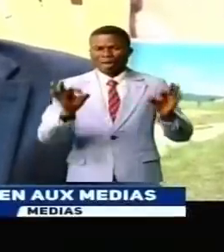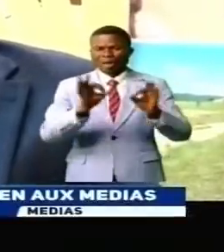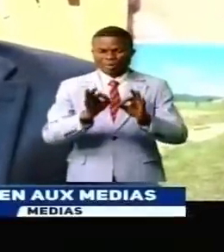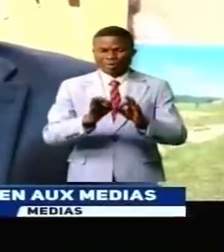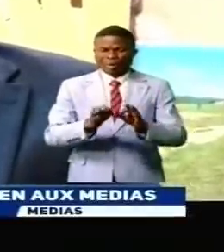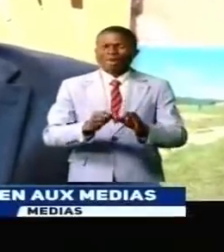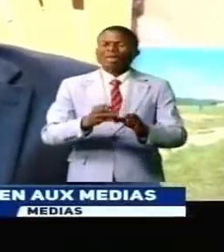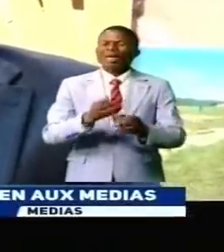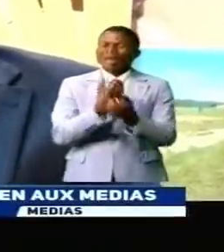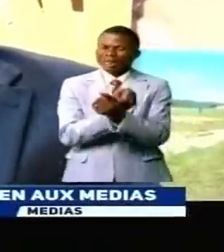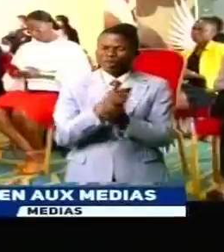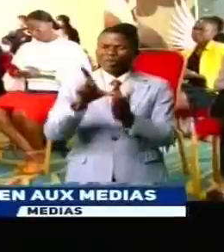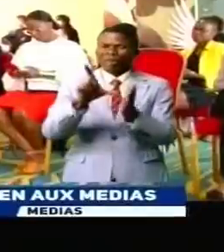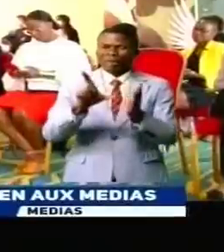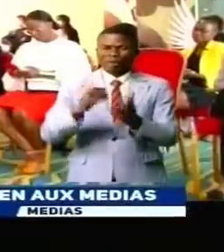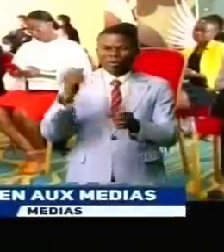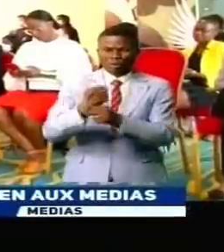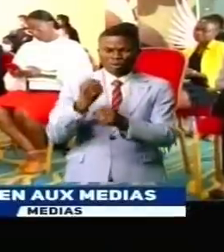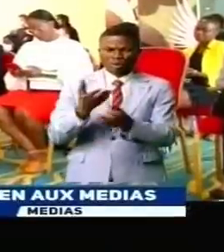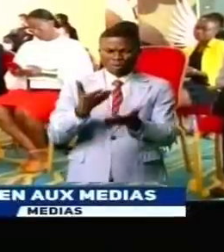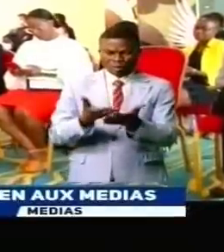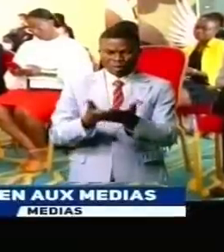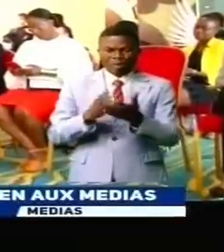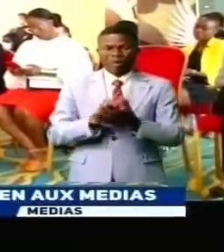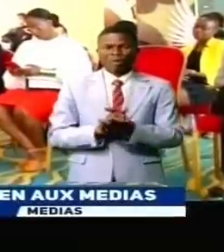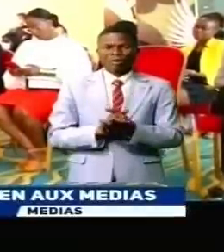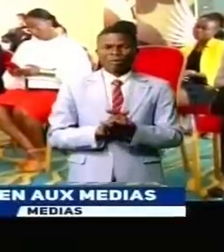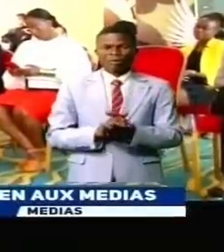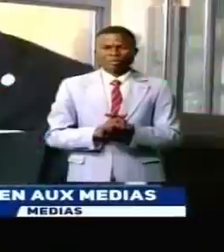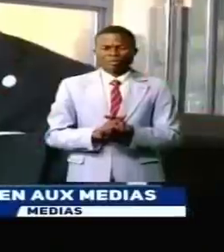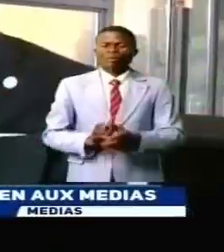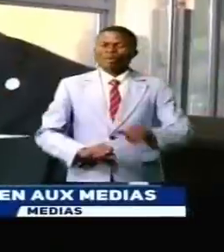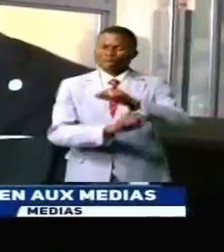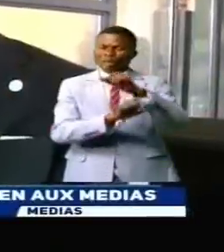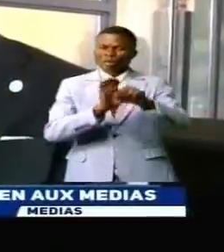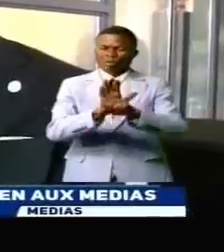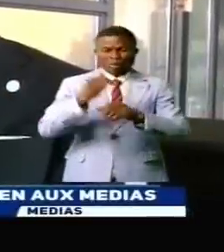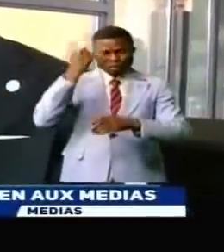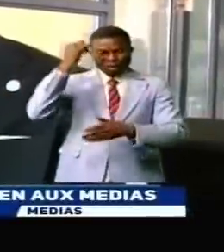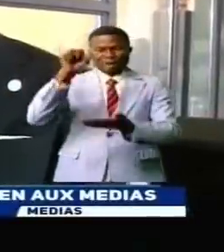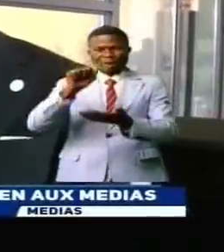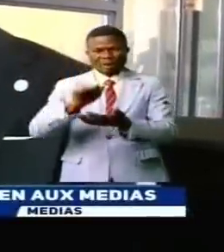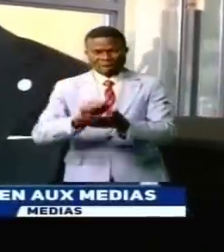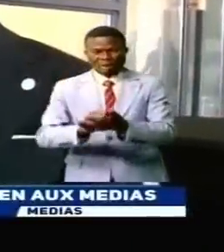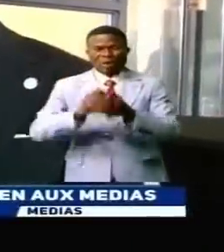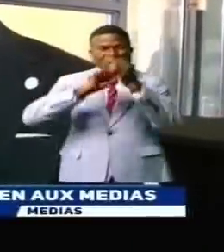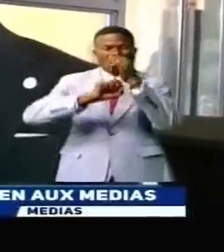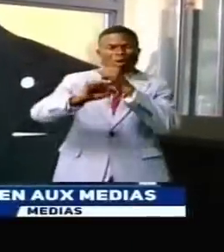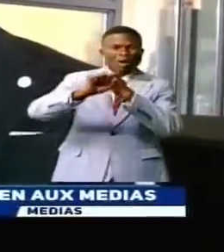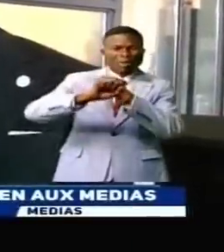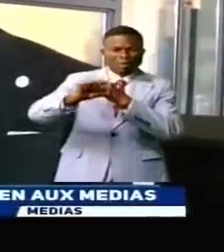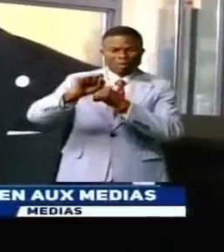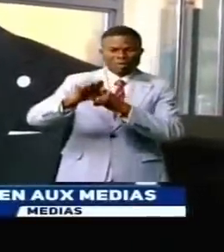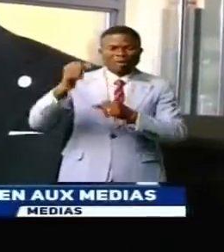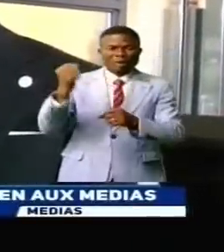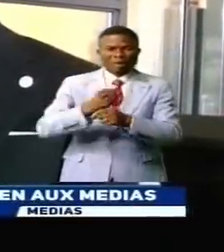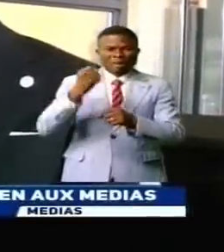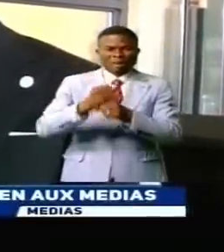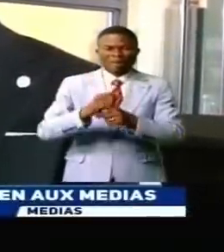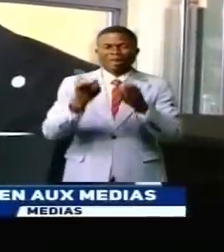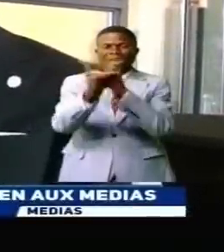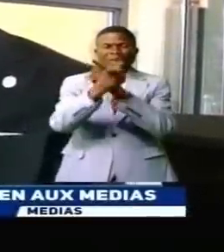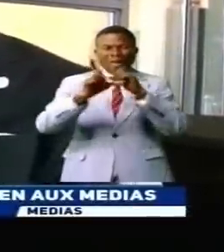de l'exercice de la profession. Je suis venu pour marquer mon soutien à cette initiative qui vise à promouvoir l'exercice de la